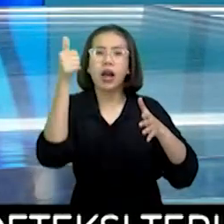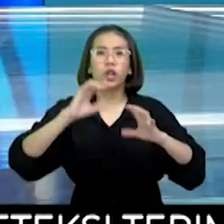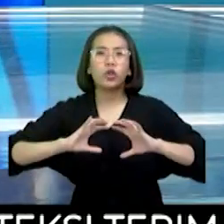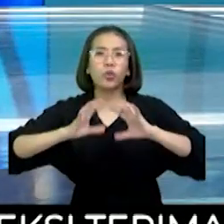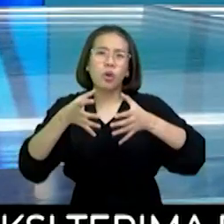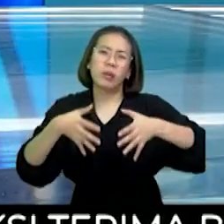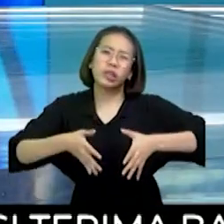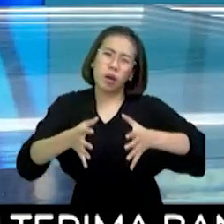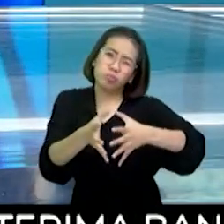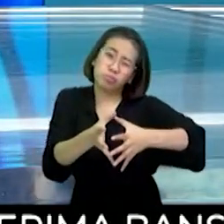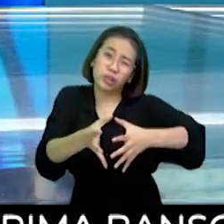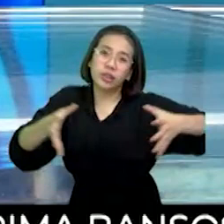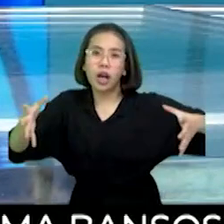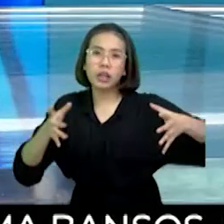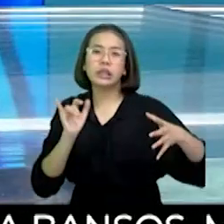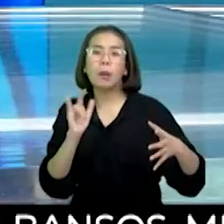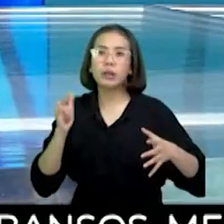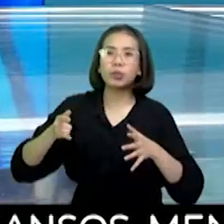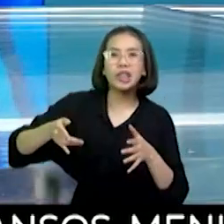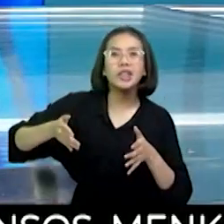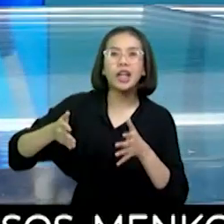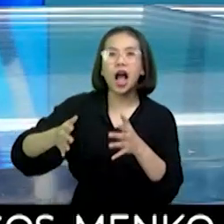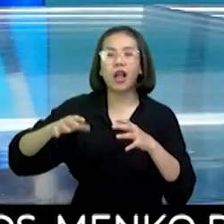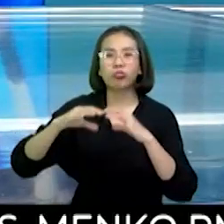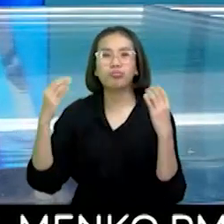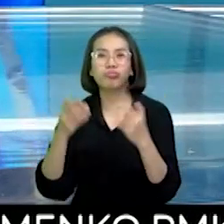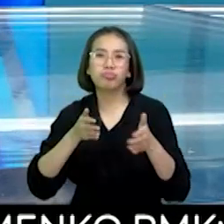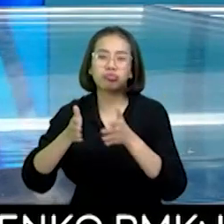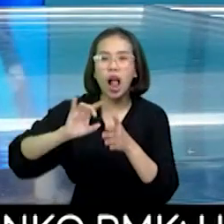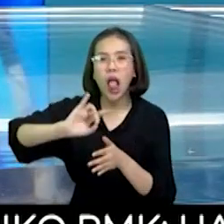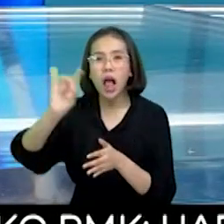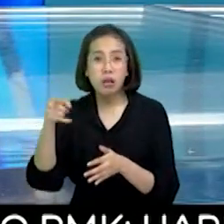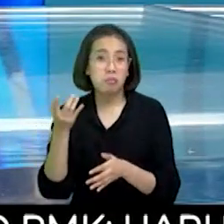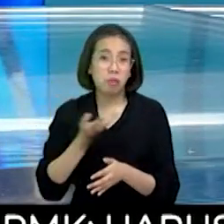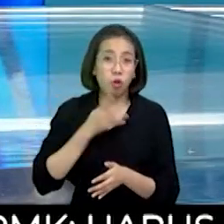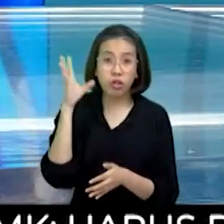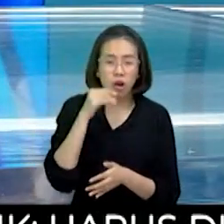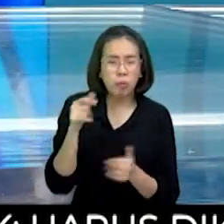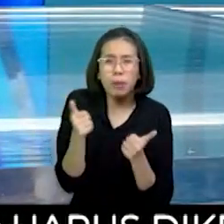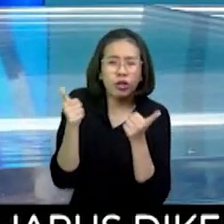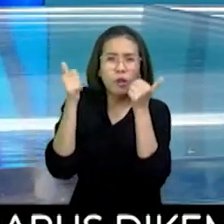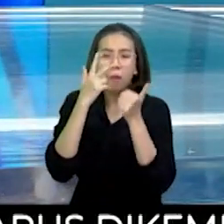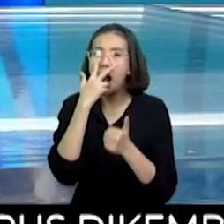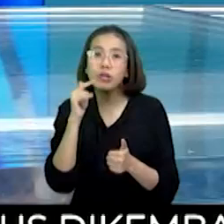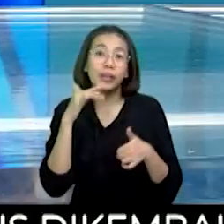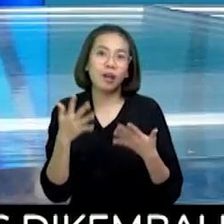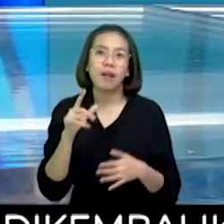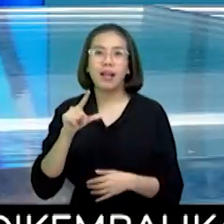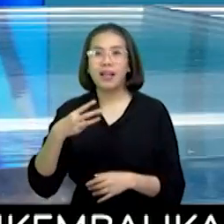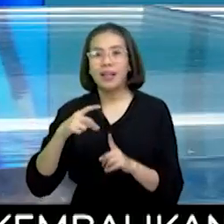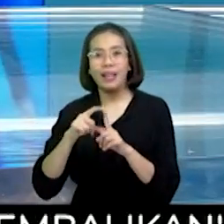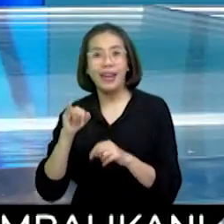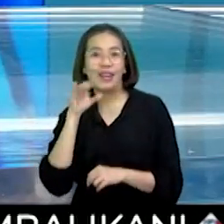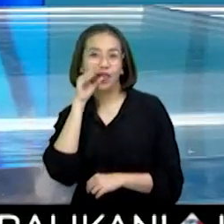dimiliki sirkuit yang tak kalah dengan sirkuit besar lainnya di dunia. Bagaimana keistimewaan sirkuit ini? Berikut penjelasan Lady